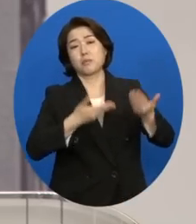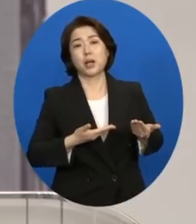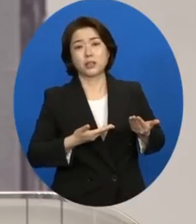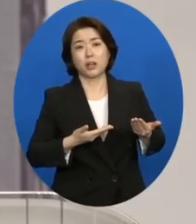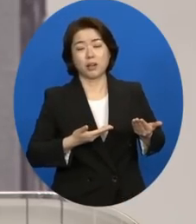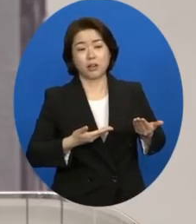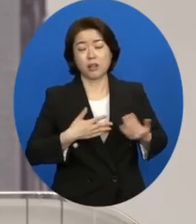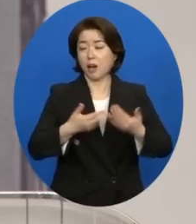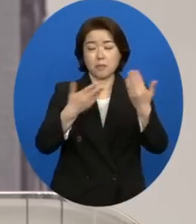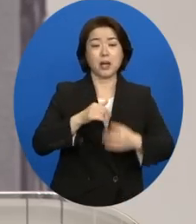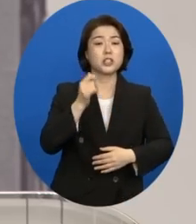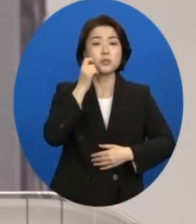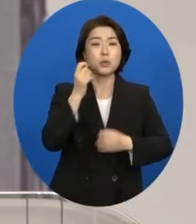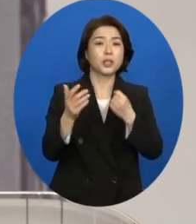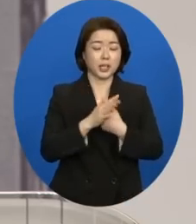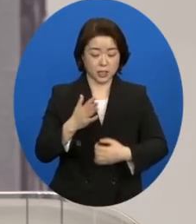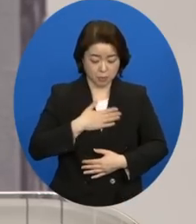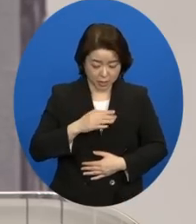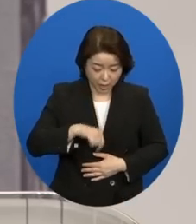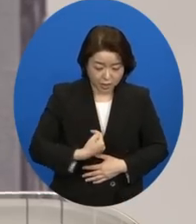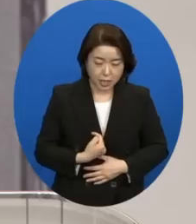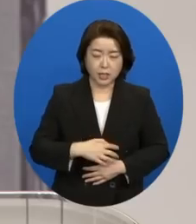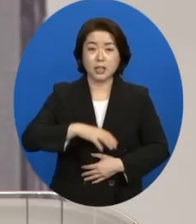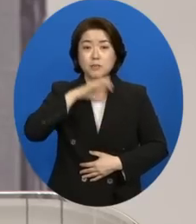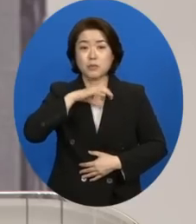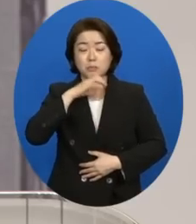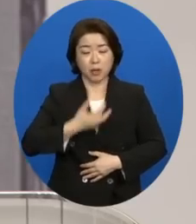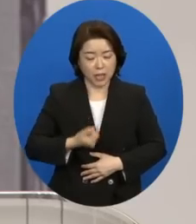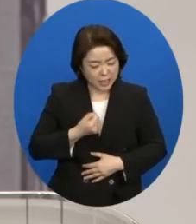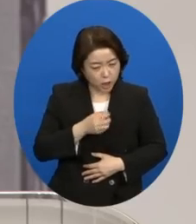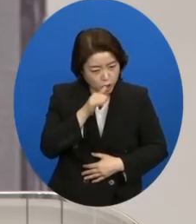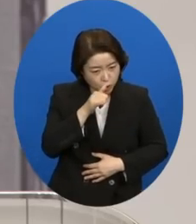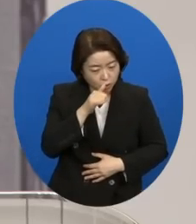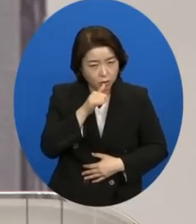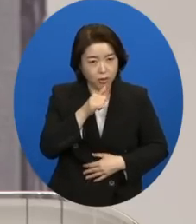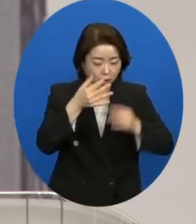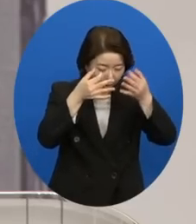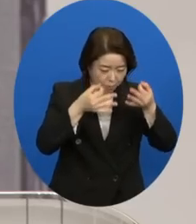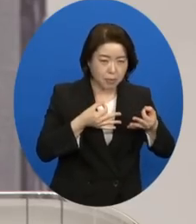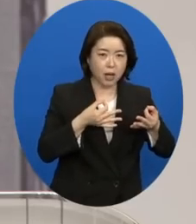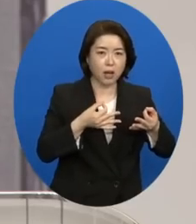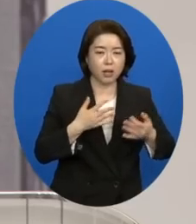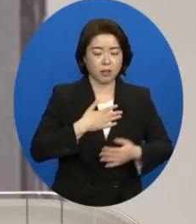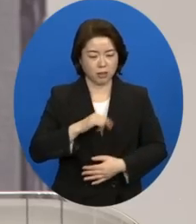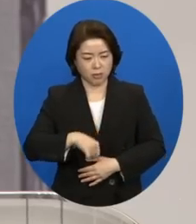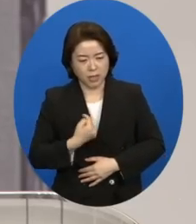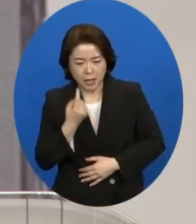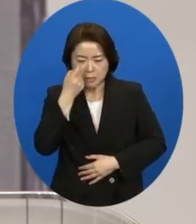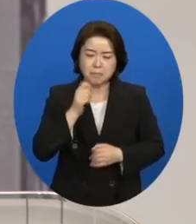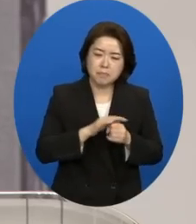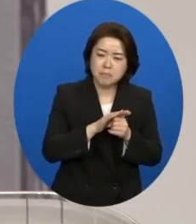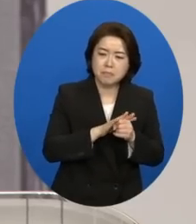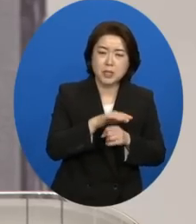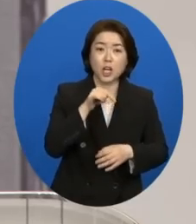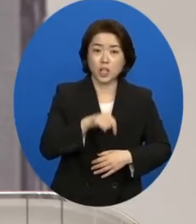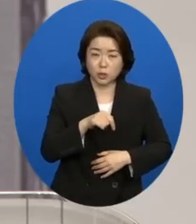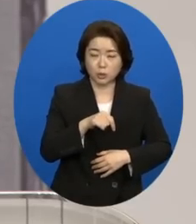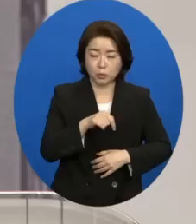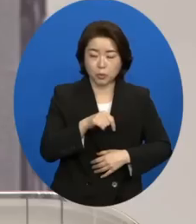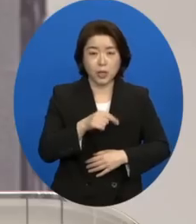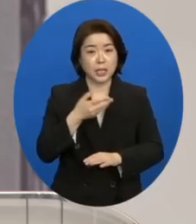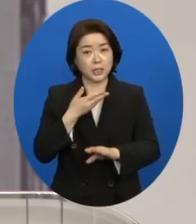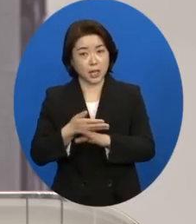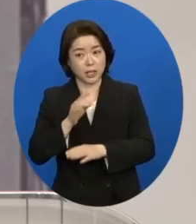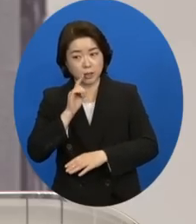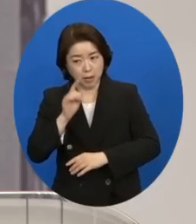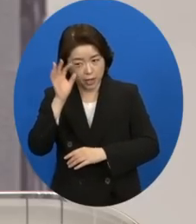받지 못해서이 자아가 을 가진 것은 아니냐 자기 연민도 교만의 다른 표현이죠